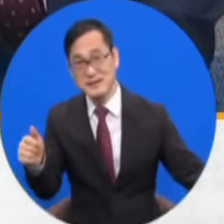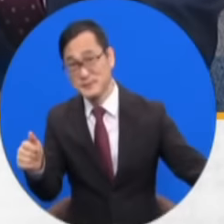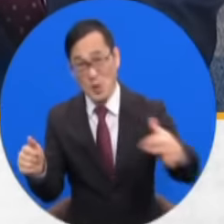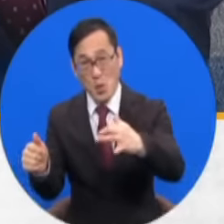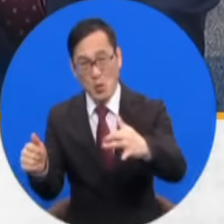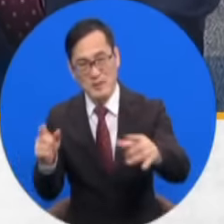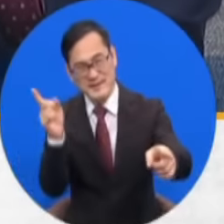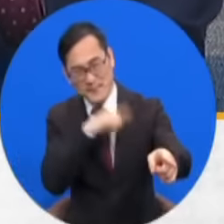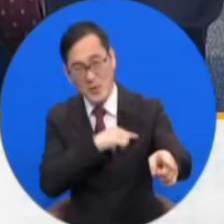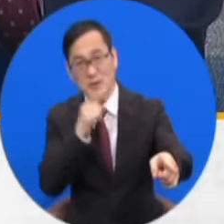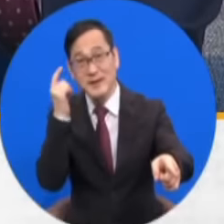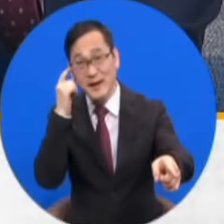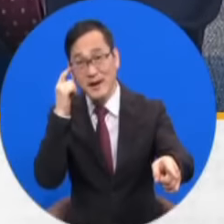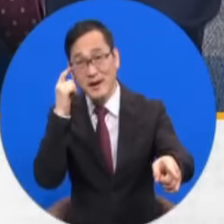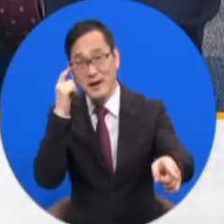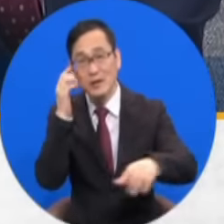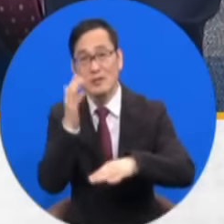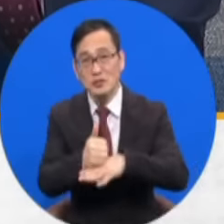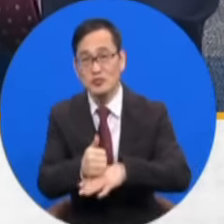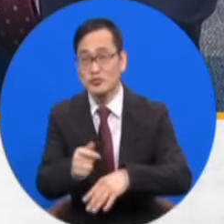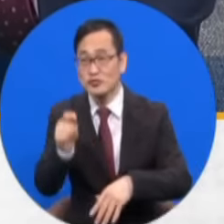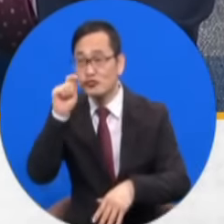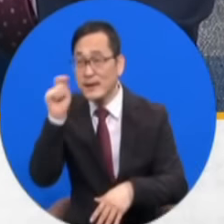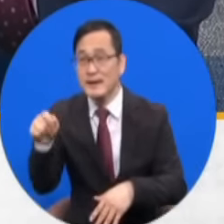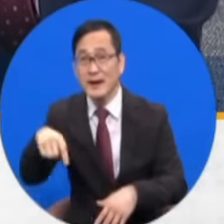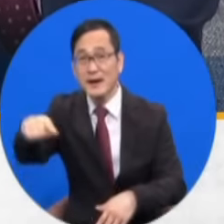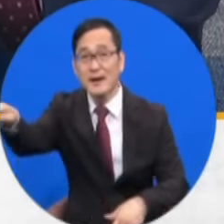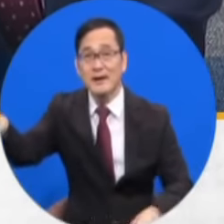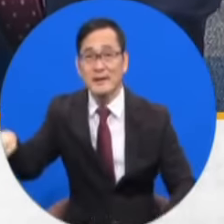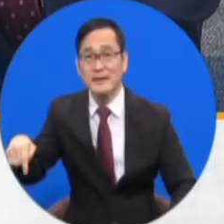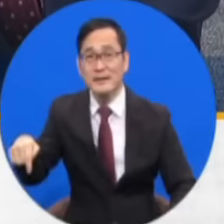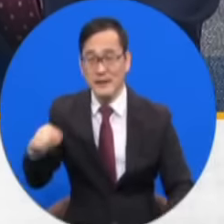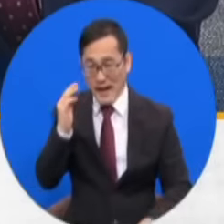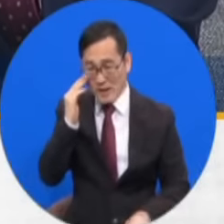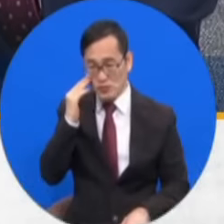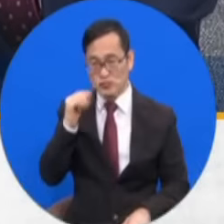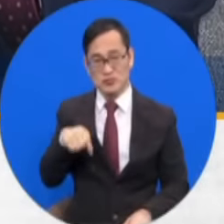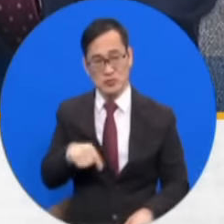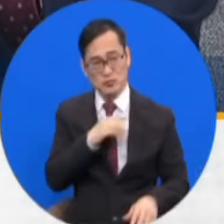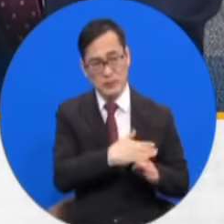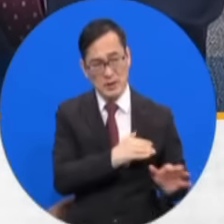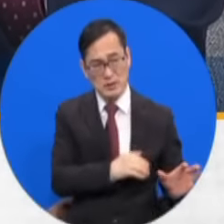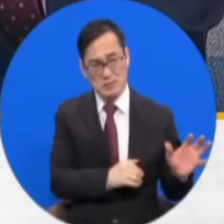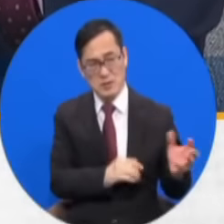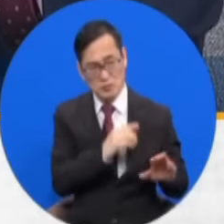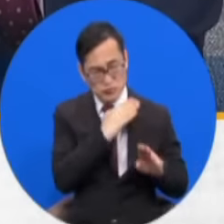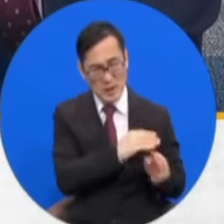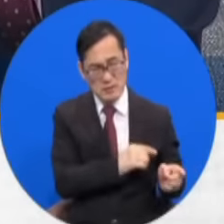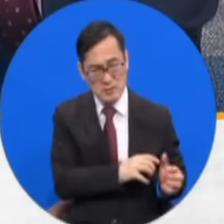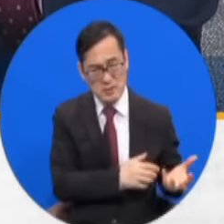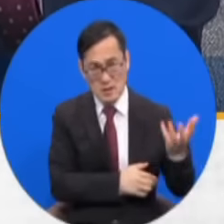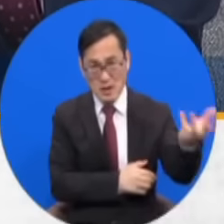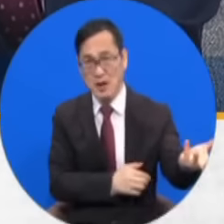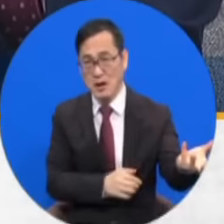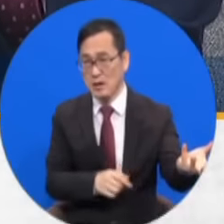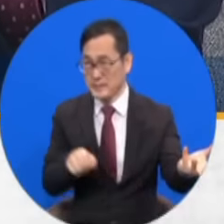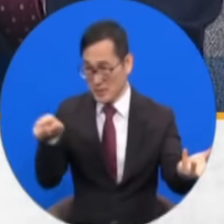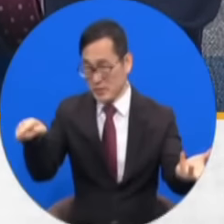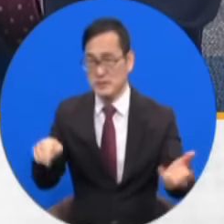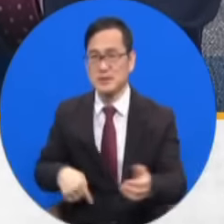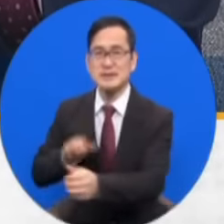때문에 국제 사회의 책임이 있는 이론으로서 우리가 외교적으로 또 일부 그 비군사 비살상용 지원